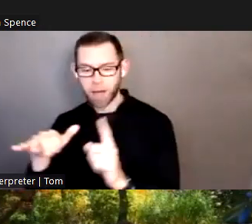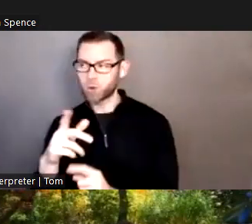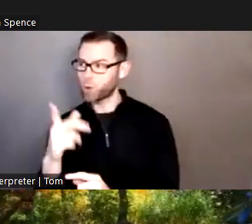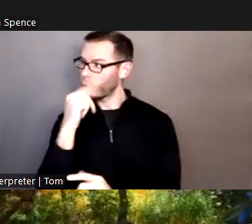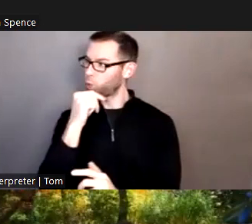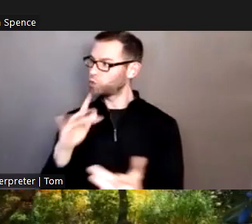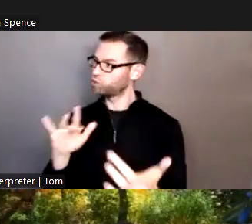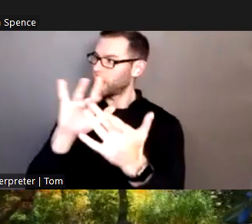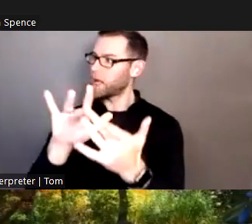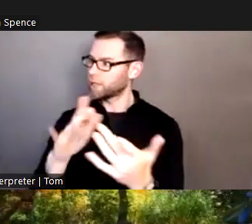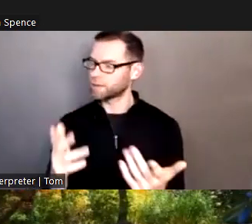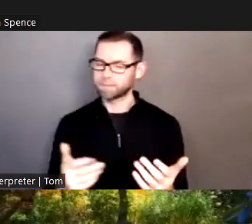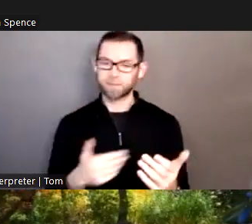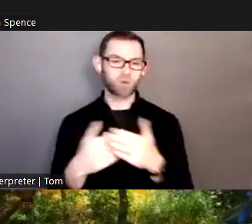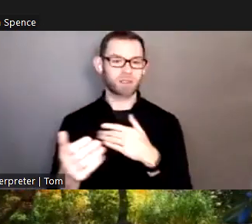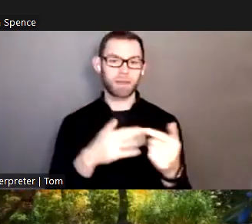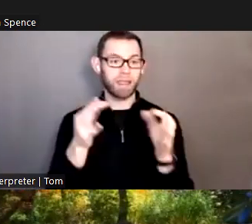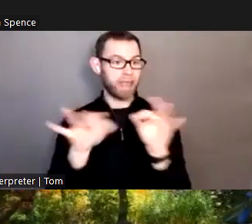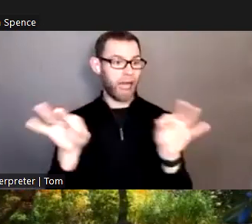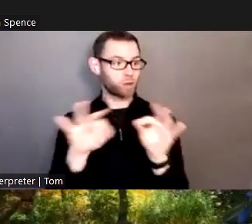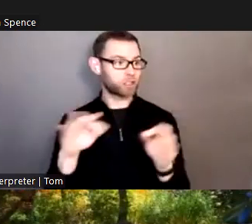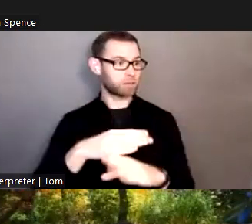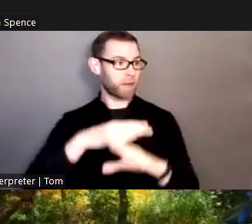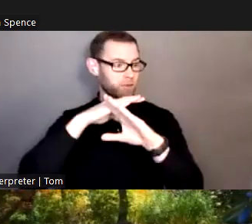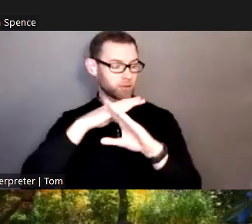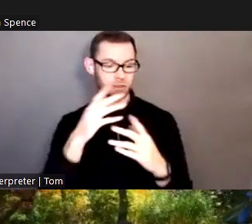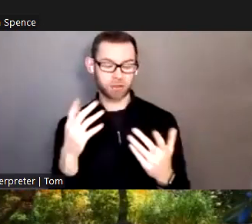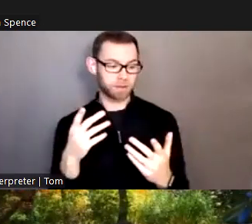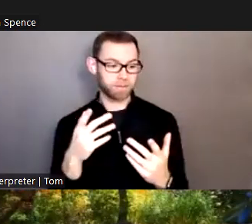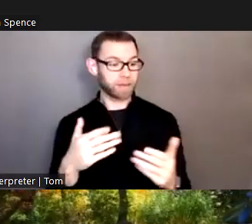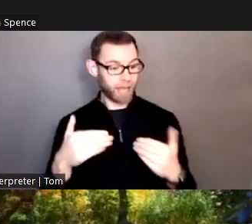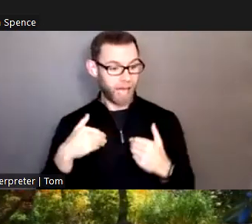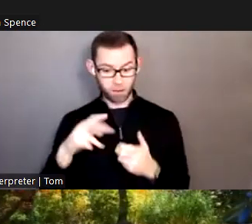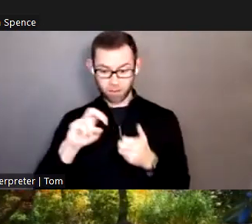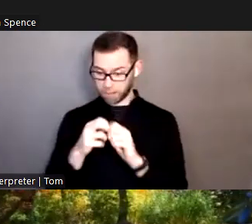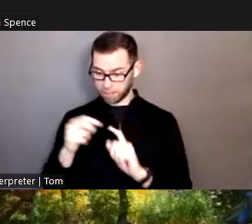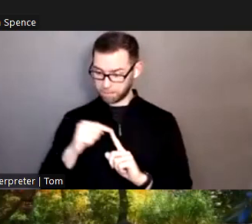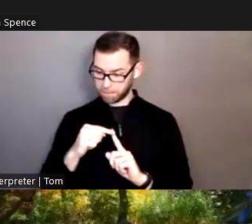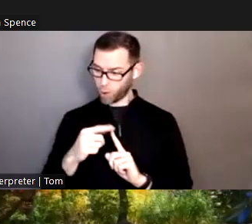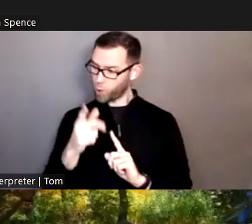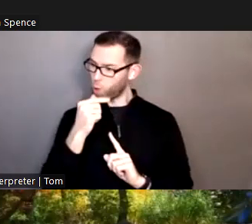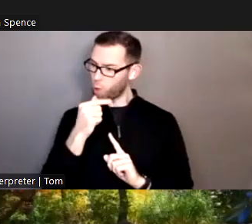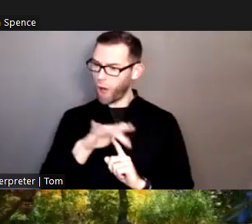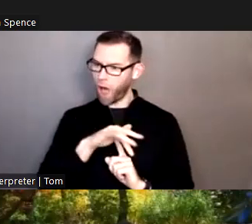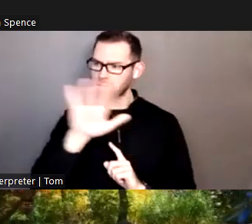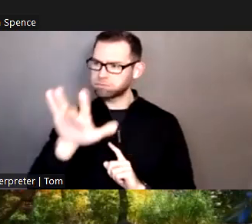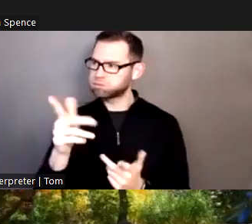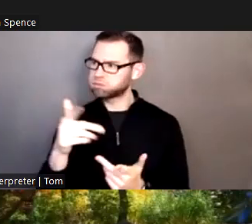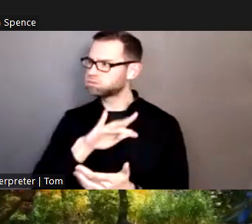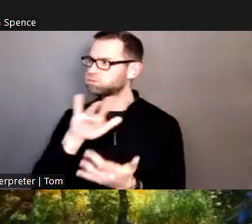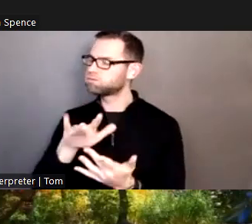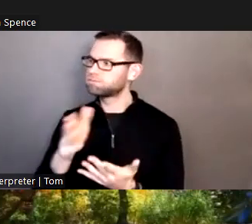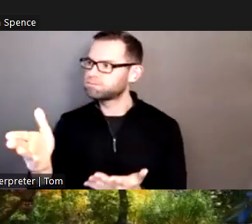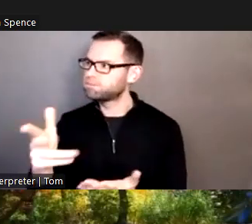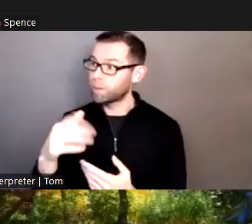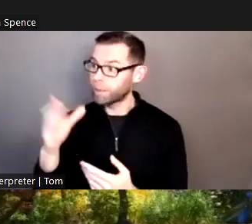care whatever the language barrier les is, problèmes whenever you have an issue, moi connais who goes to bat, problème where do you go, and who communication